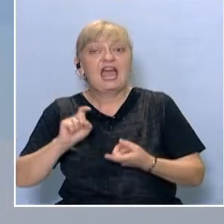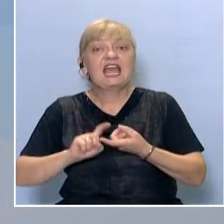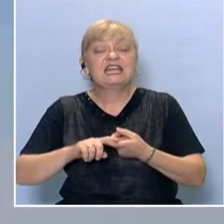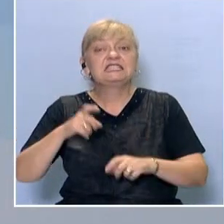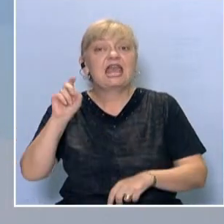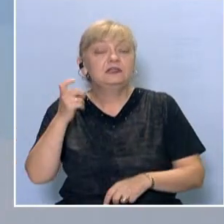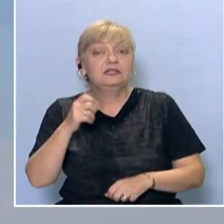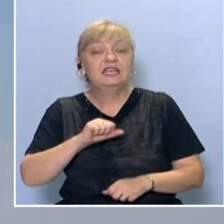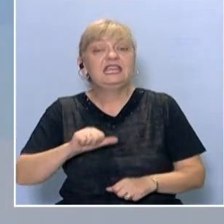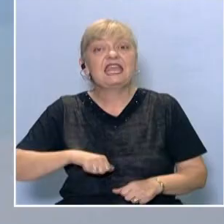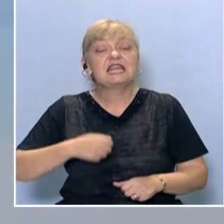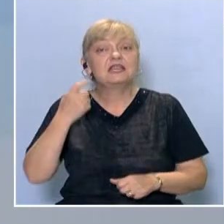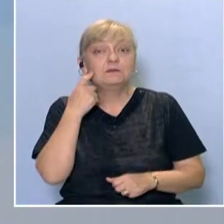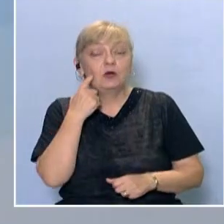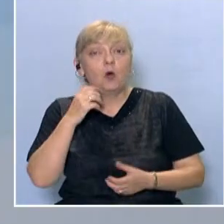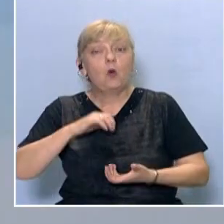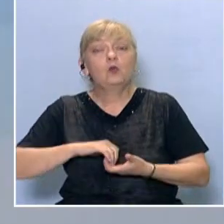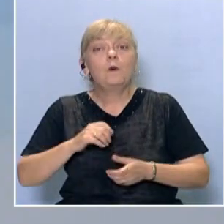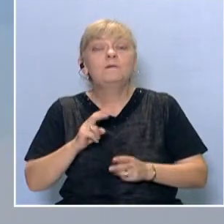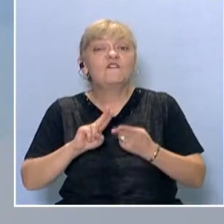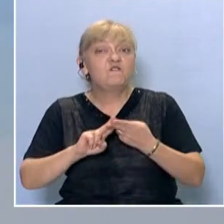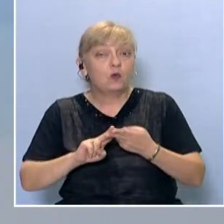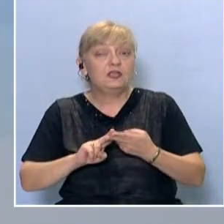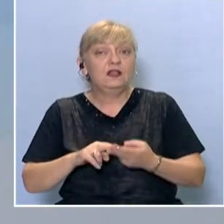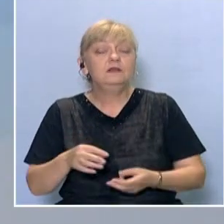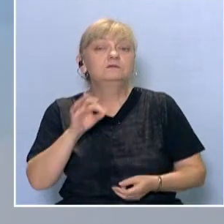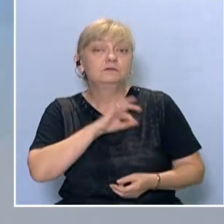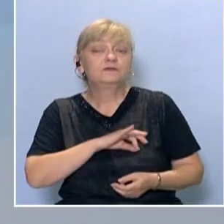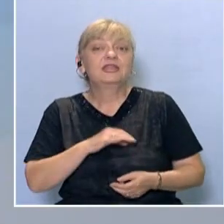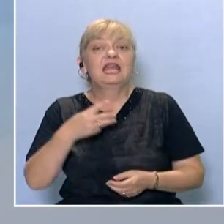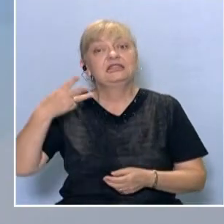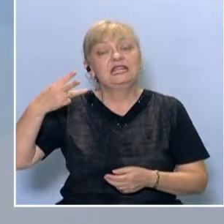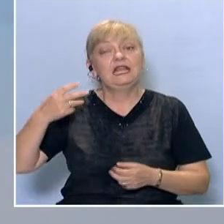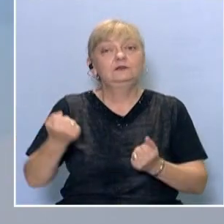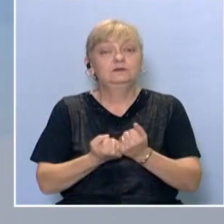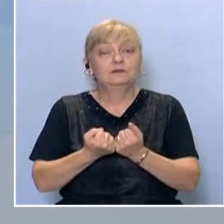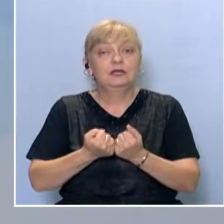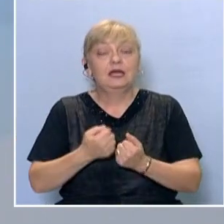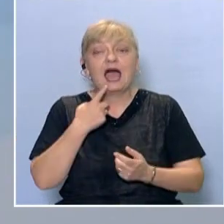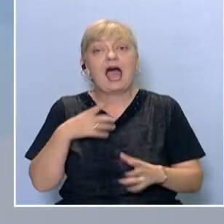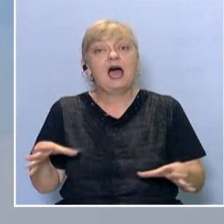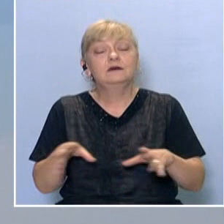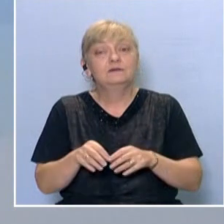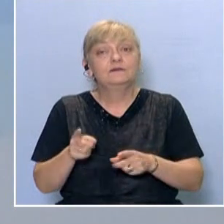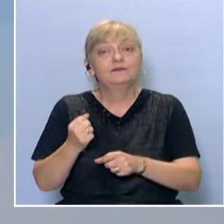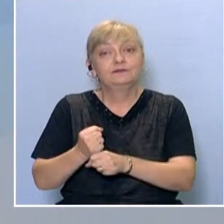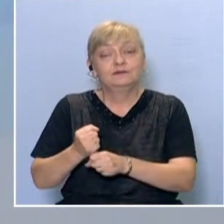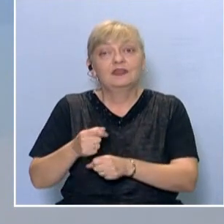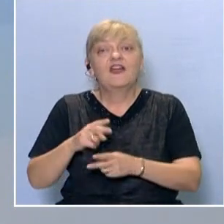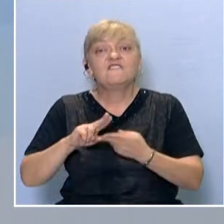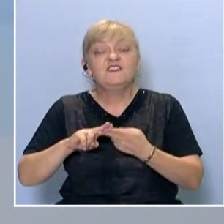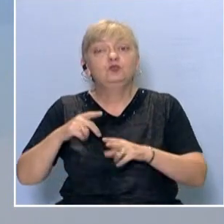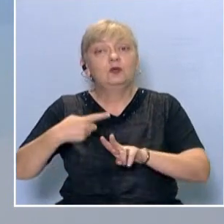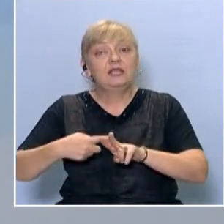и Ясен Бирсен от клуб Вокил завоюваха бронзови отличия, а съотборникът им Виктор Ненков донесе